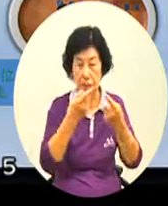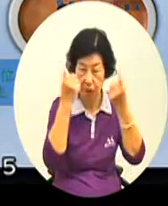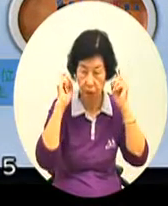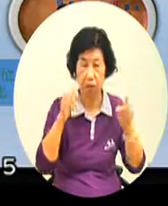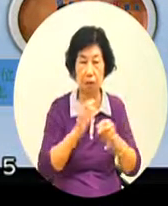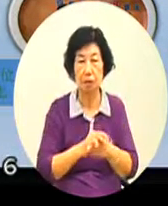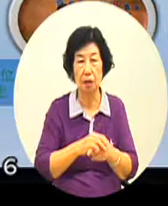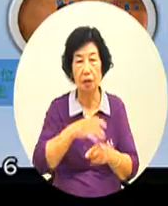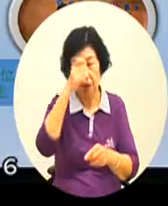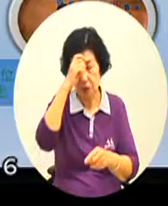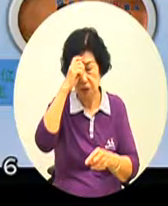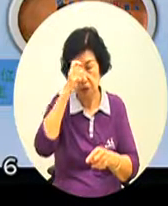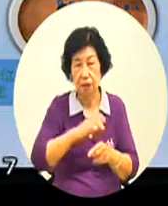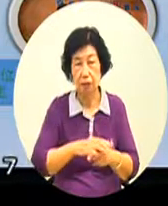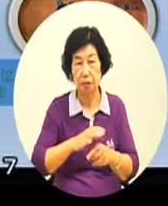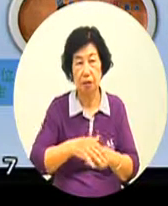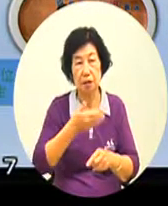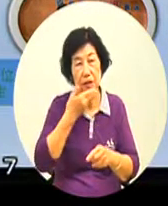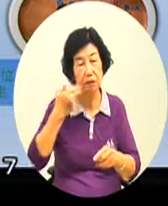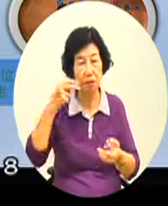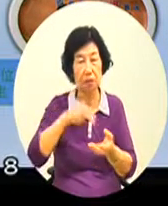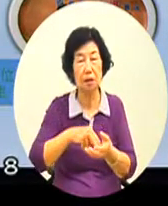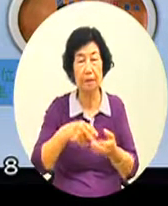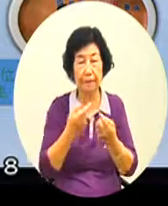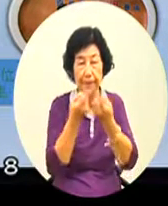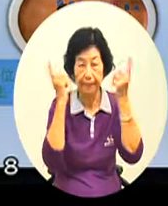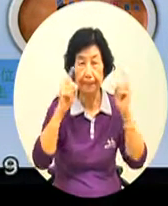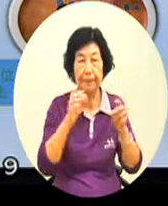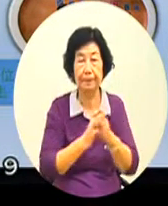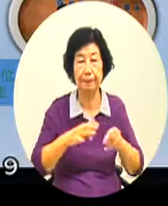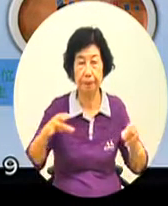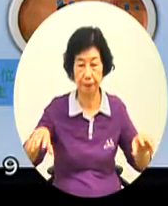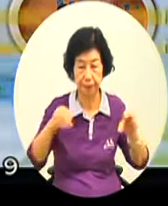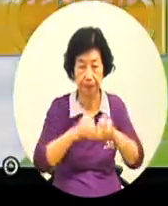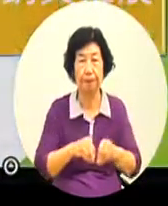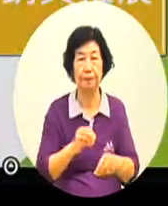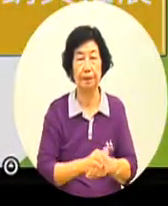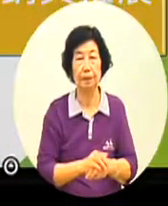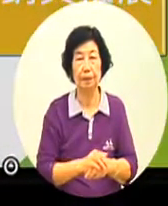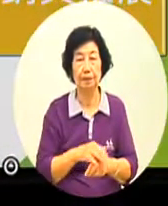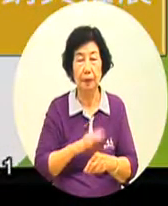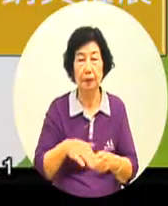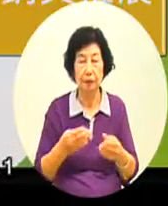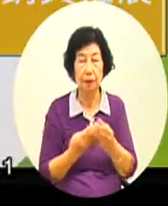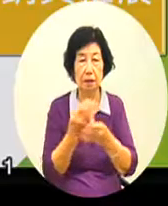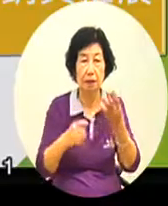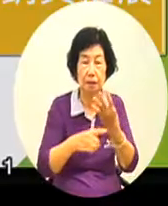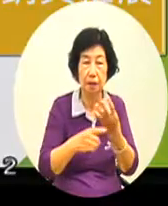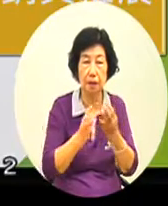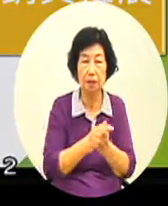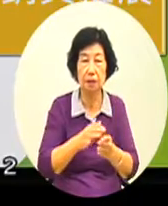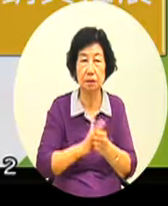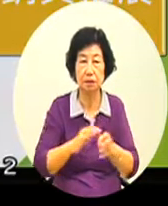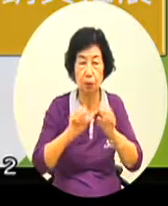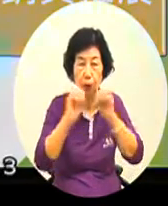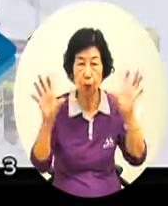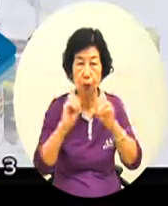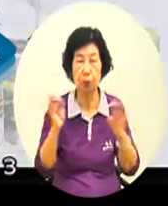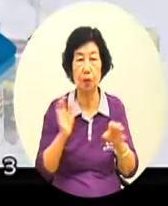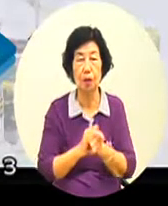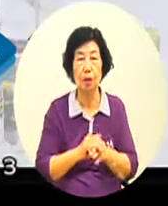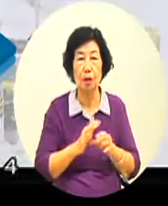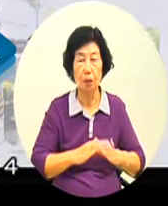本会以及私立空大来结盟。其实，在原住民产业行销与推展方面呢，为了能在都会区展现